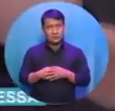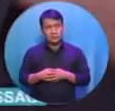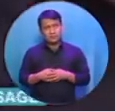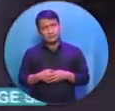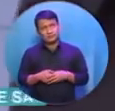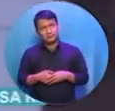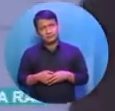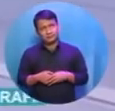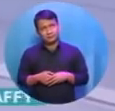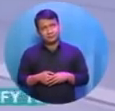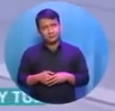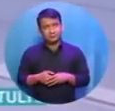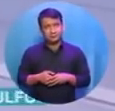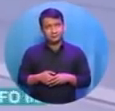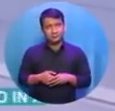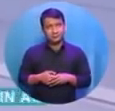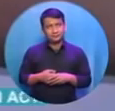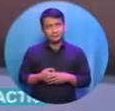Okay.